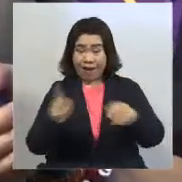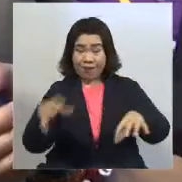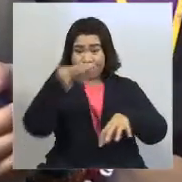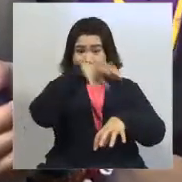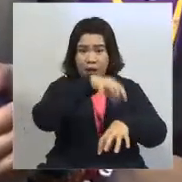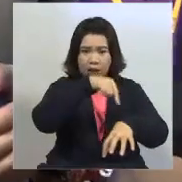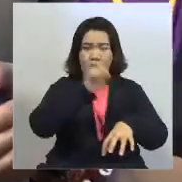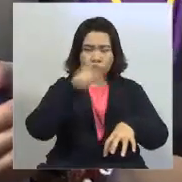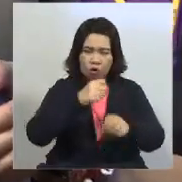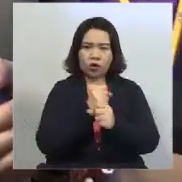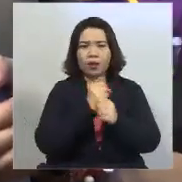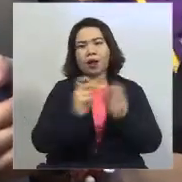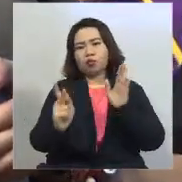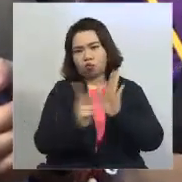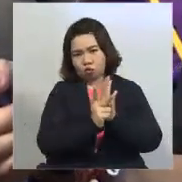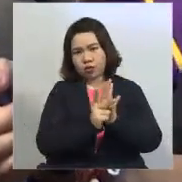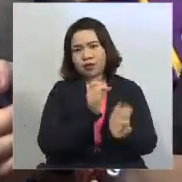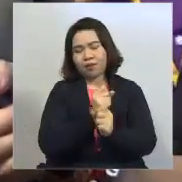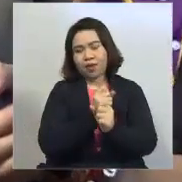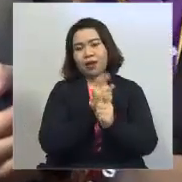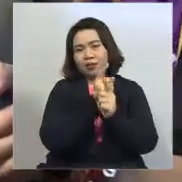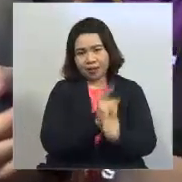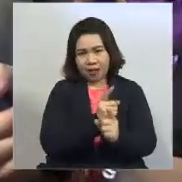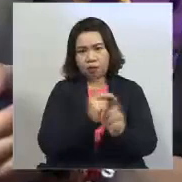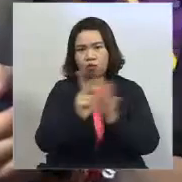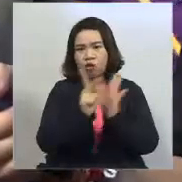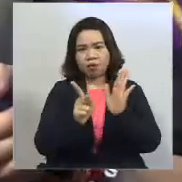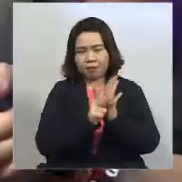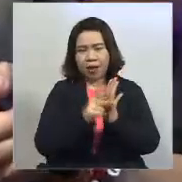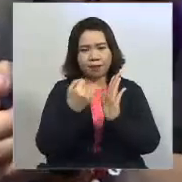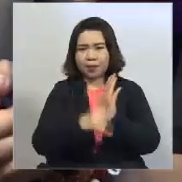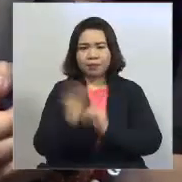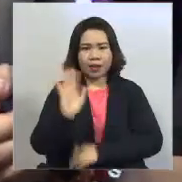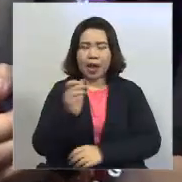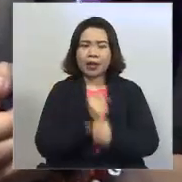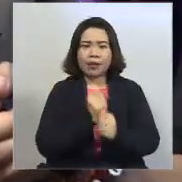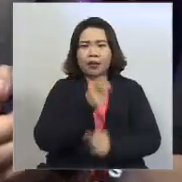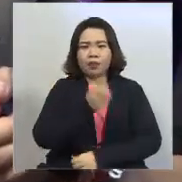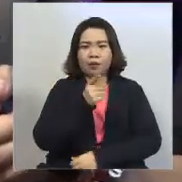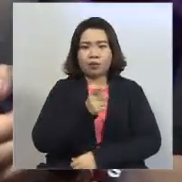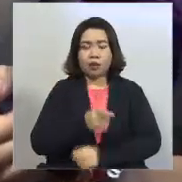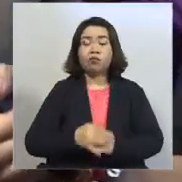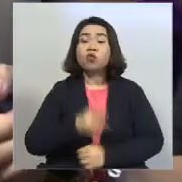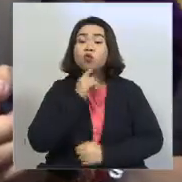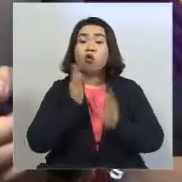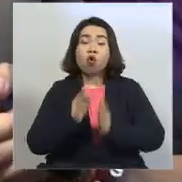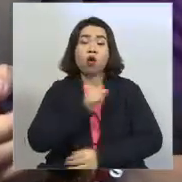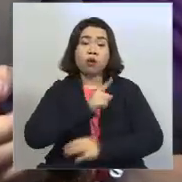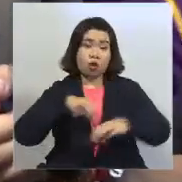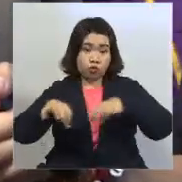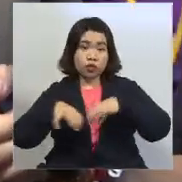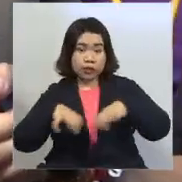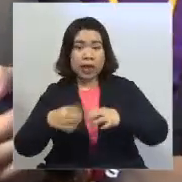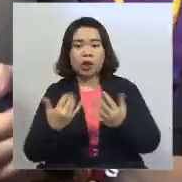ต้องปฏิบัติหน้าที่ภายในกรอบที่ไม่ฝ่าฝืนกฎหมายปฏิบัติหน้าที่เดิมไปก่อนอย่างผู้จัดการก็ยังต้องปฏิบัติหน้า